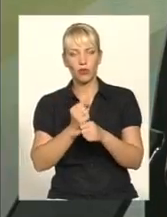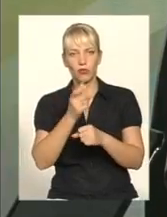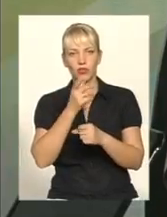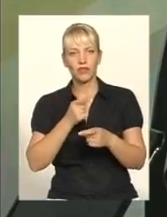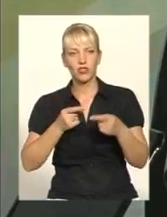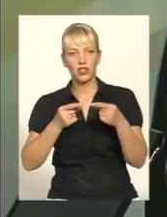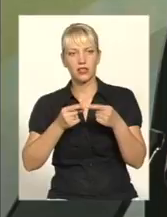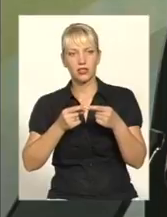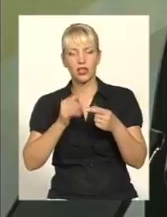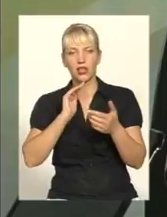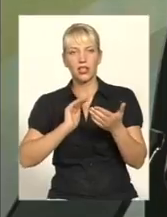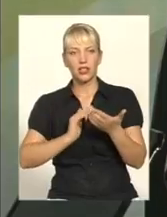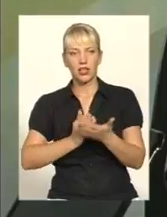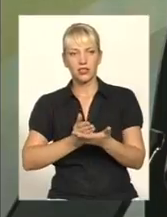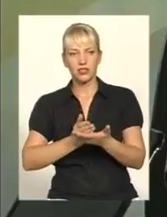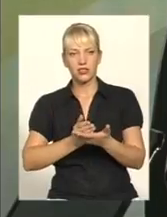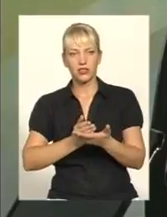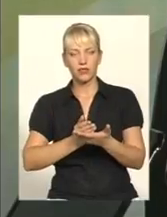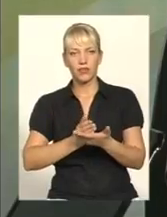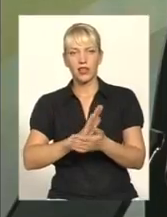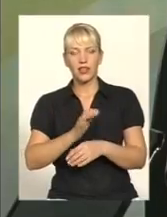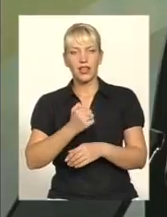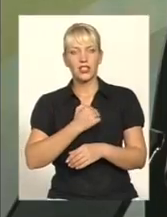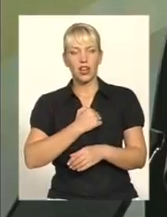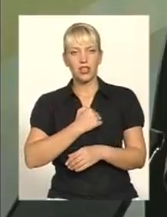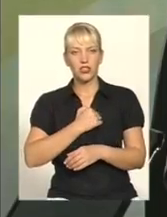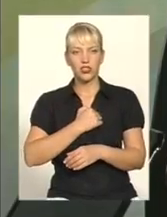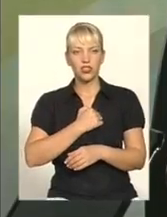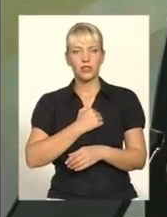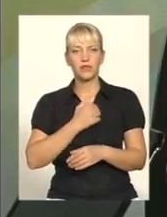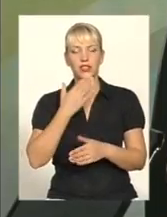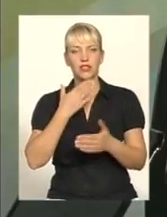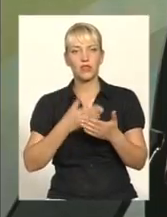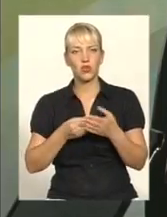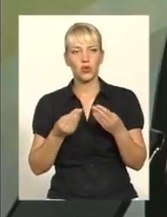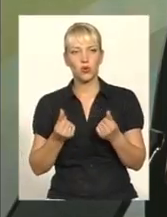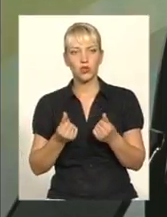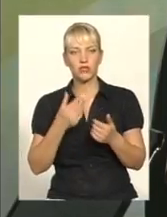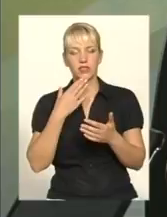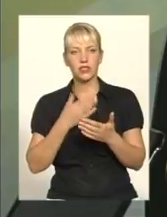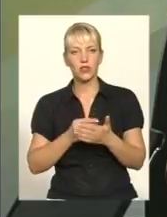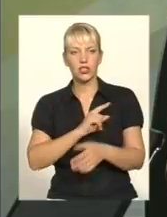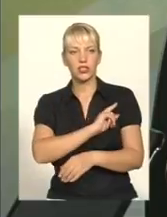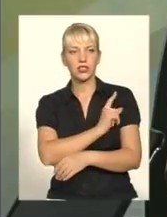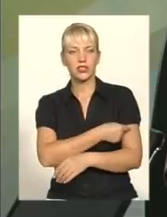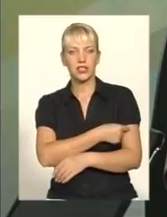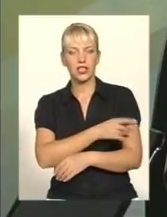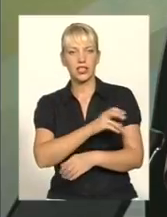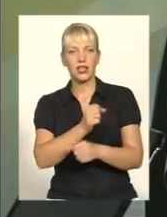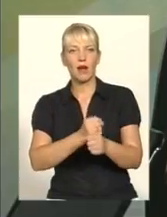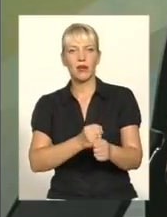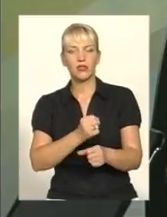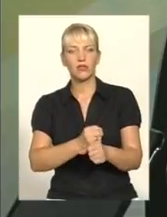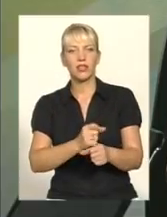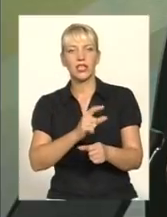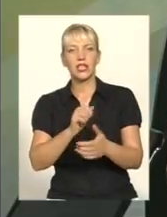якісно, добротно, не жаліючи, власне, і своїх коштів, своїх сил, напрацювань, і